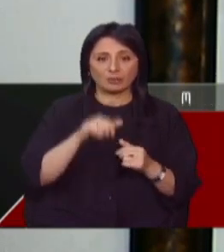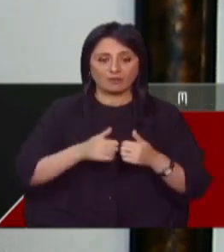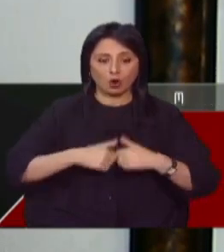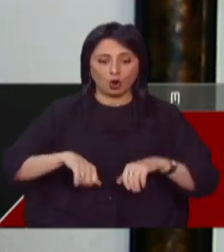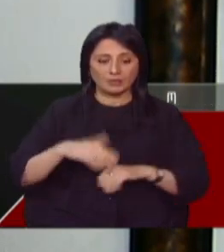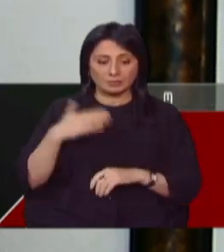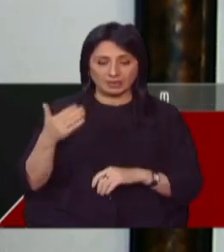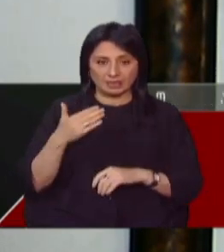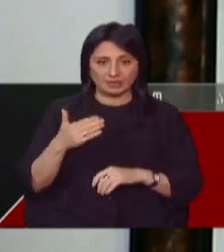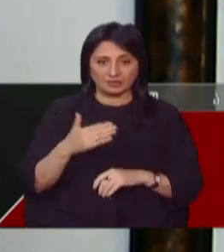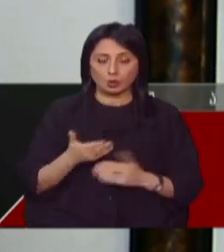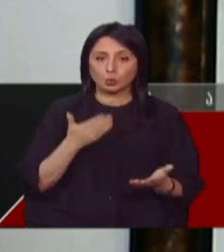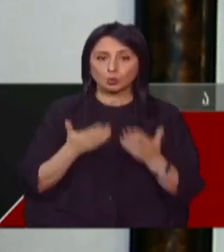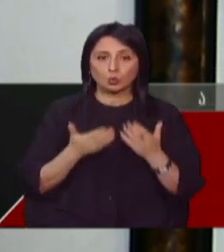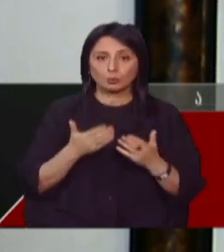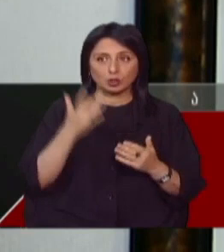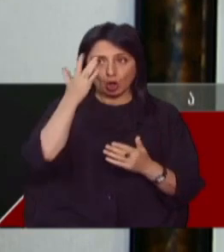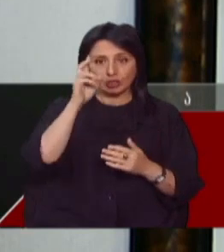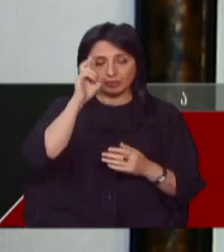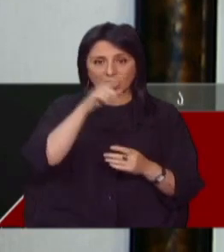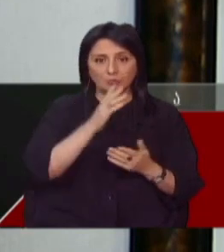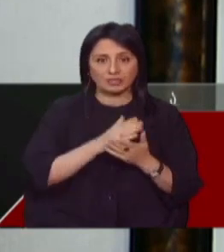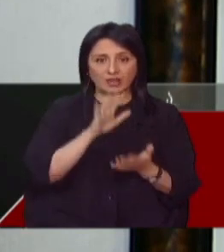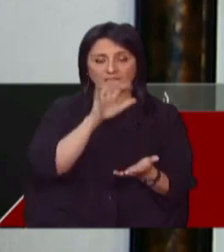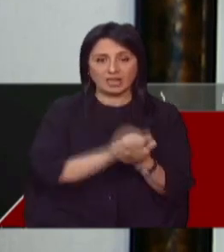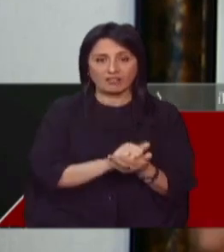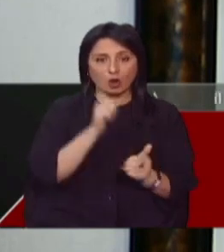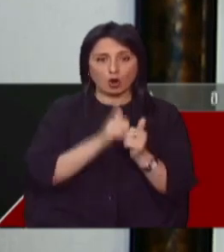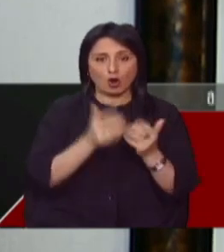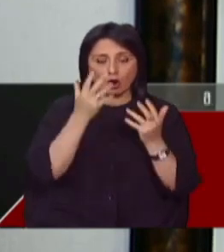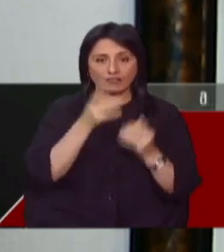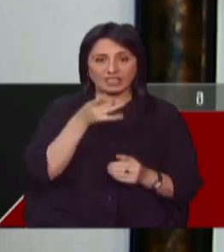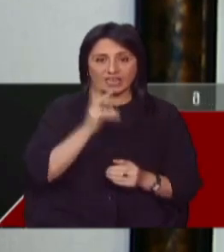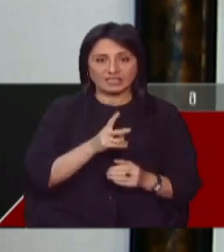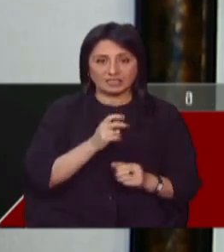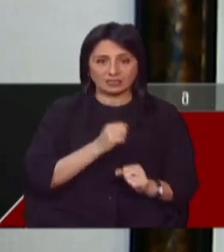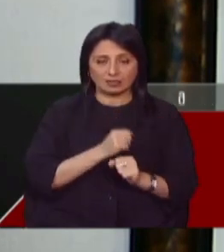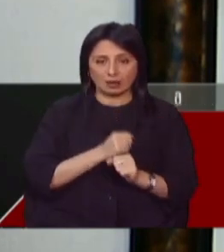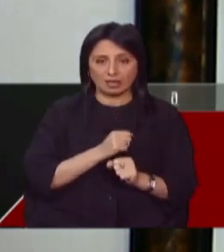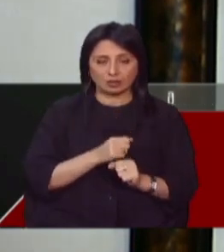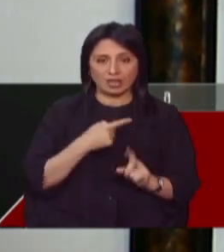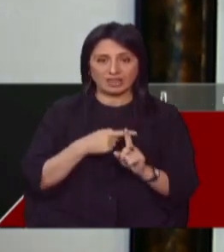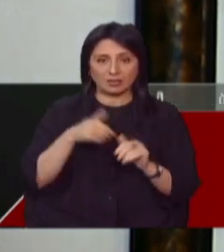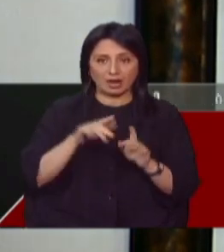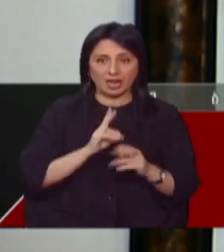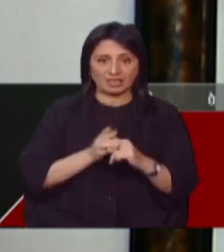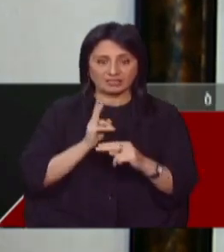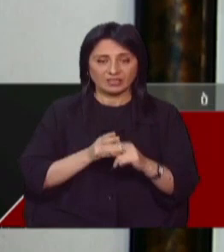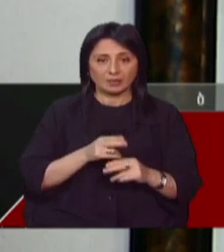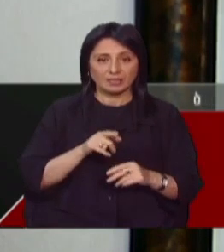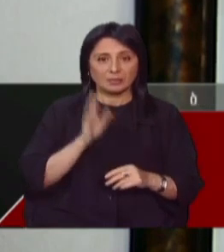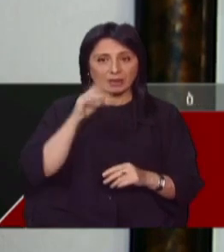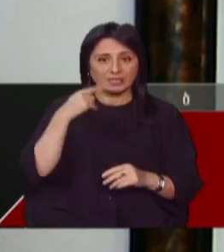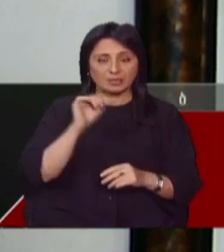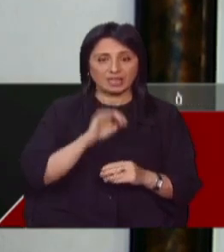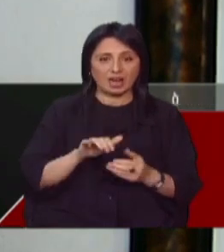კომისიის მხრიდან, თუმცა ოცნების ხელისუფლება არის დაკავებული, რომ ყოველდღიურად რისკი შეუქმნას დადებით გადაწყვეტილების მიღების